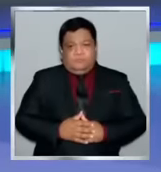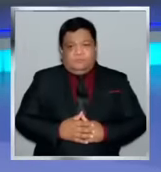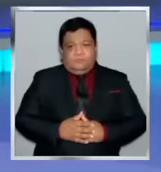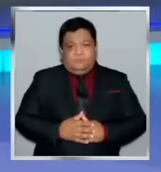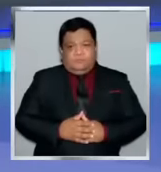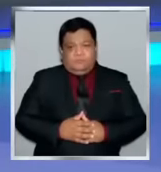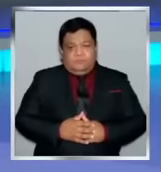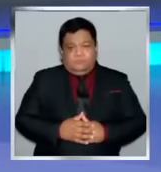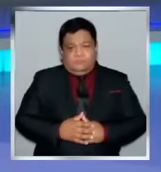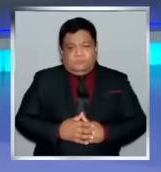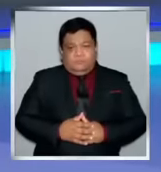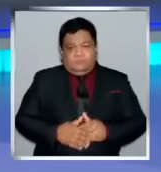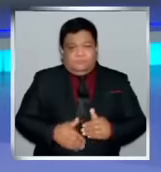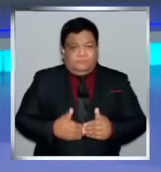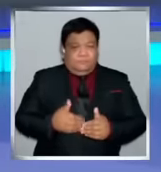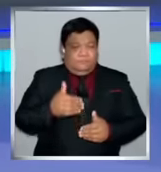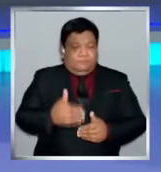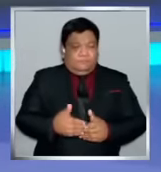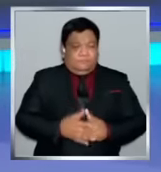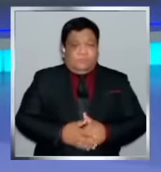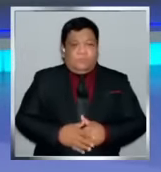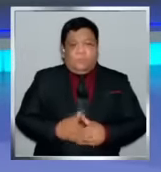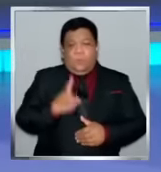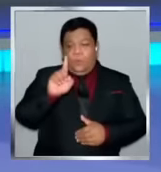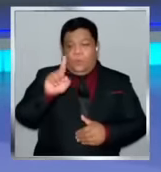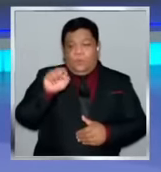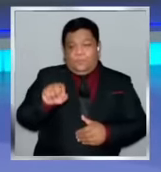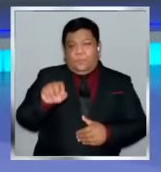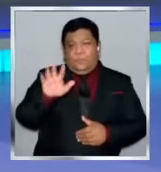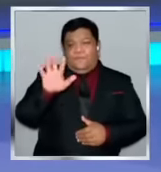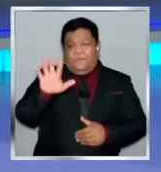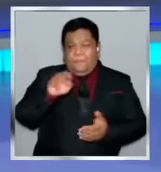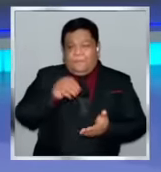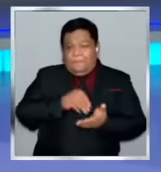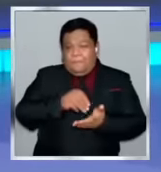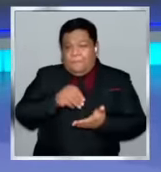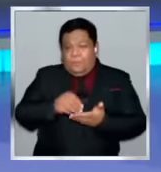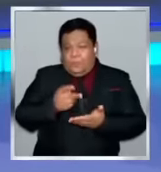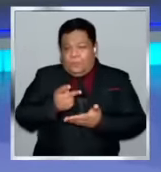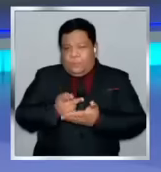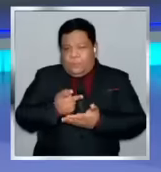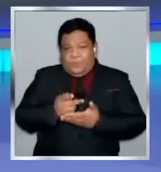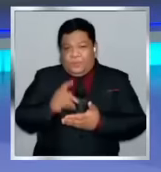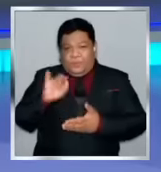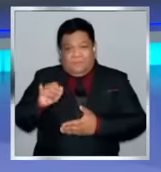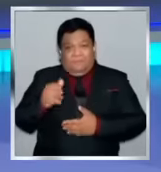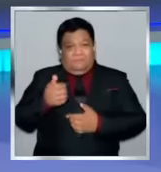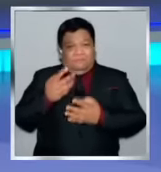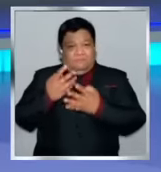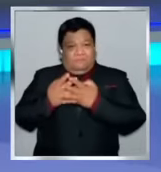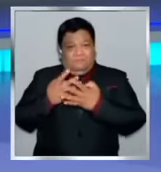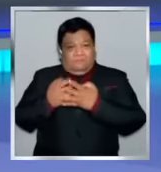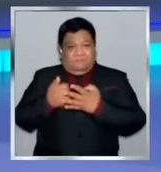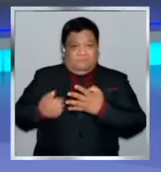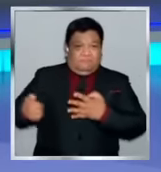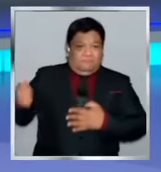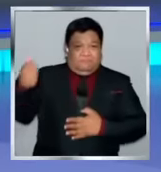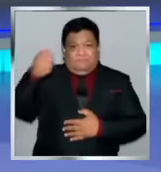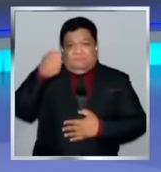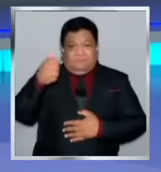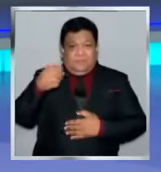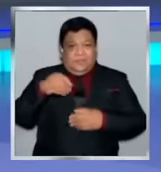Isa't kalahating milyong piso ang kinikil-umano ng jail warden ng kulungan sa Camp Bagong Diwa ayon sa kampo